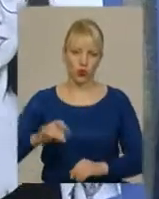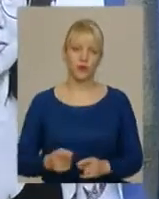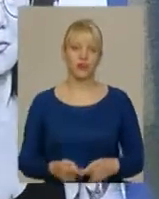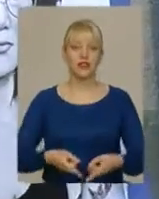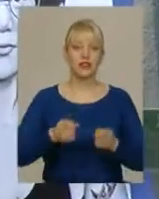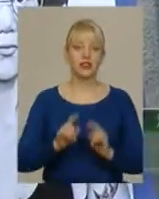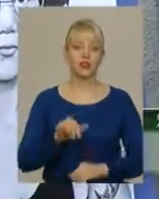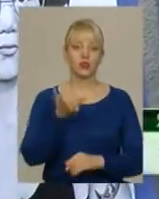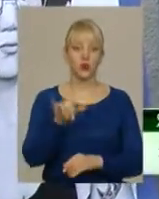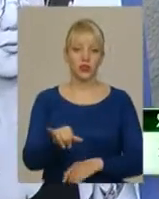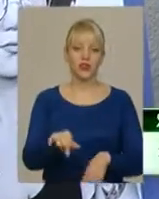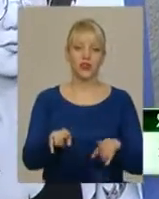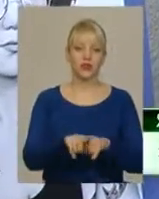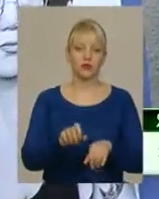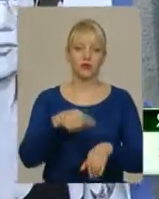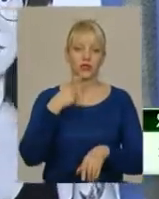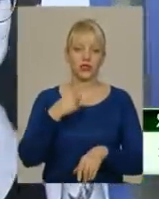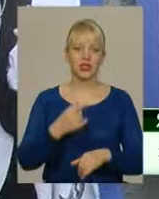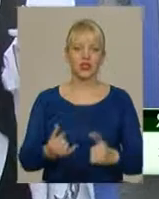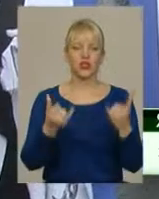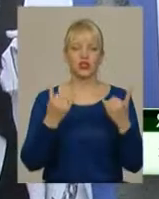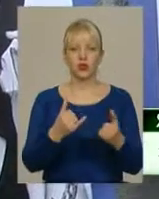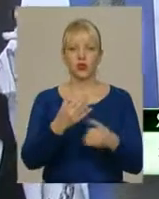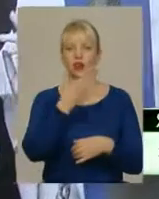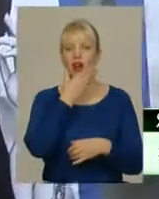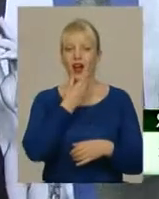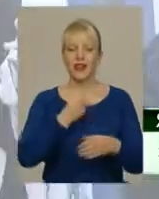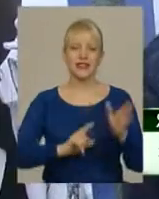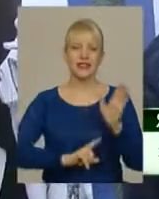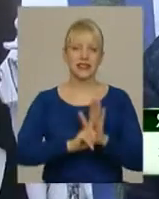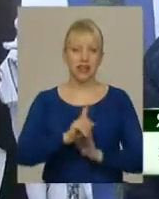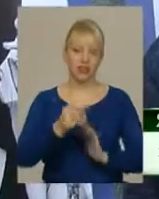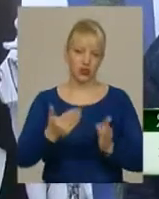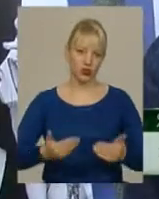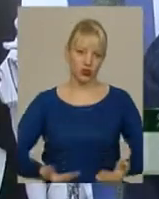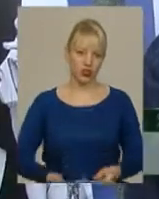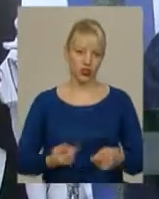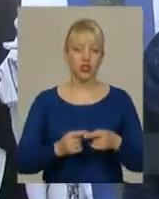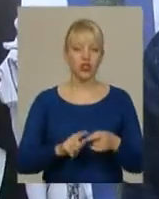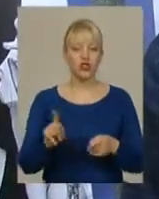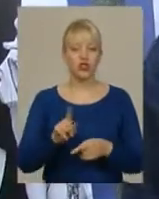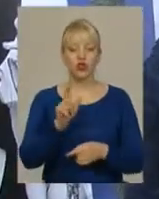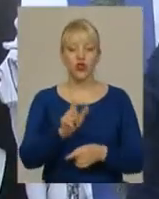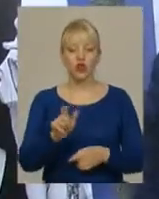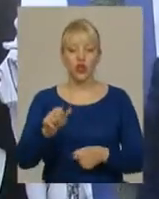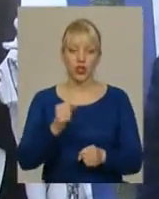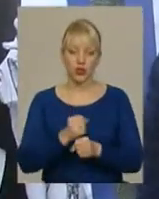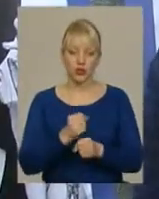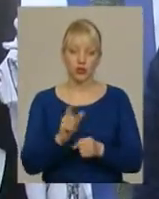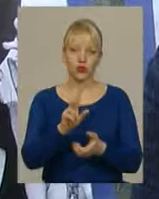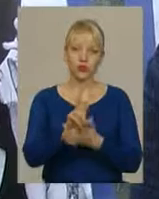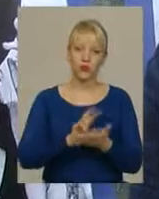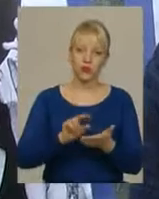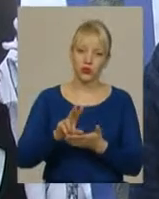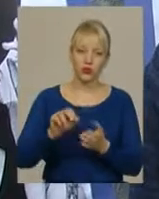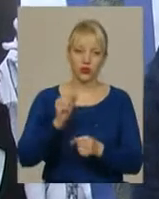Дійсно, у них, так можна сказати, сьогодні хороший старт в їхньому житті. Те, що вони роблять, навіть те, що вони копіюють